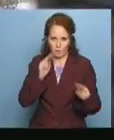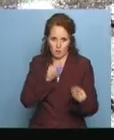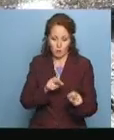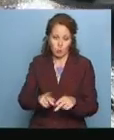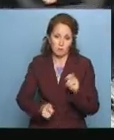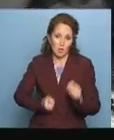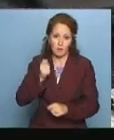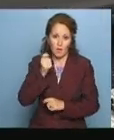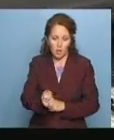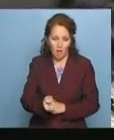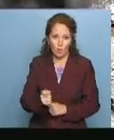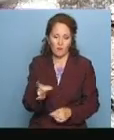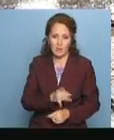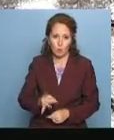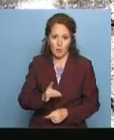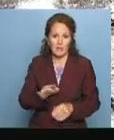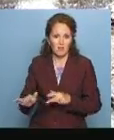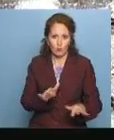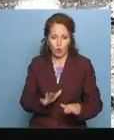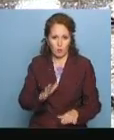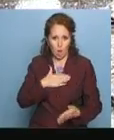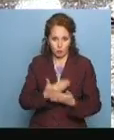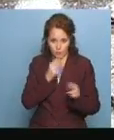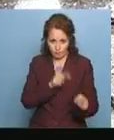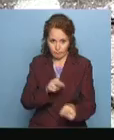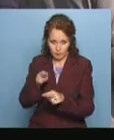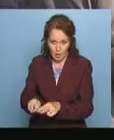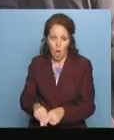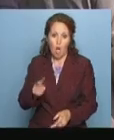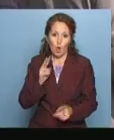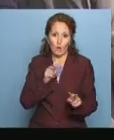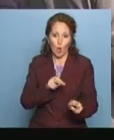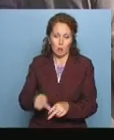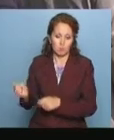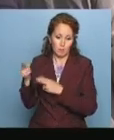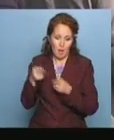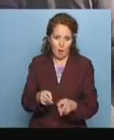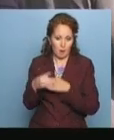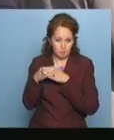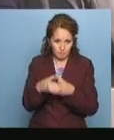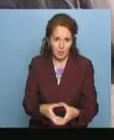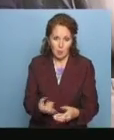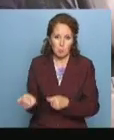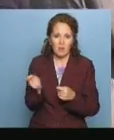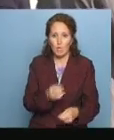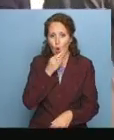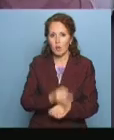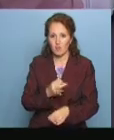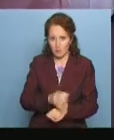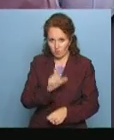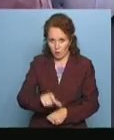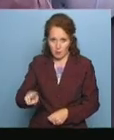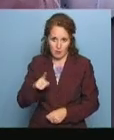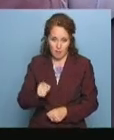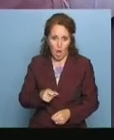общественного движения. Ждать ответа долго не пришлось. Контролеры приехали сами и привезли с собой ответственных за городские дороги. На